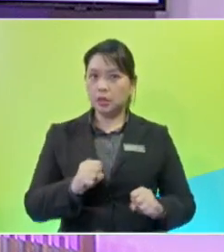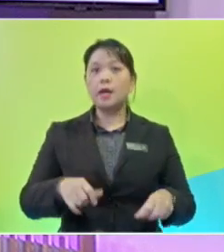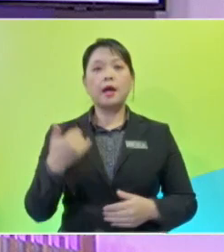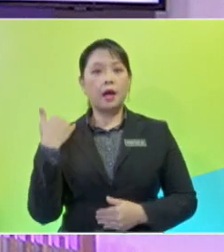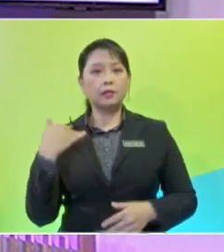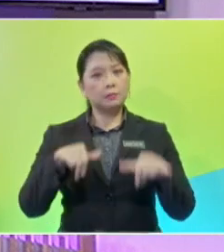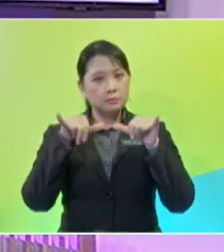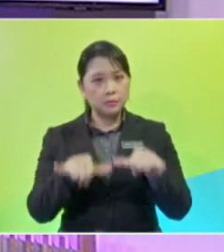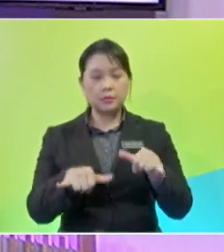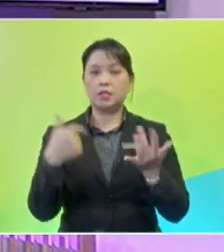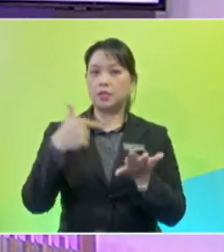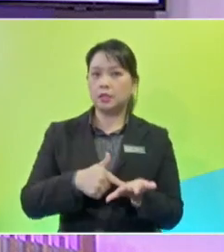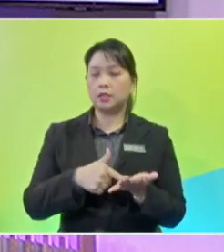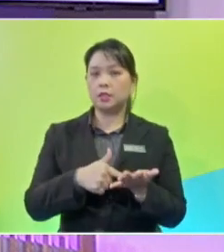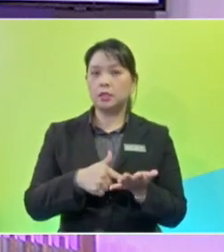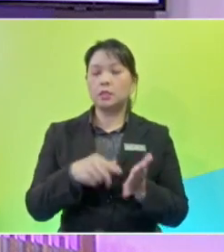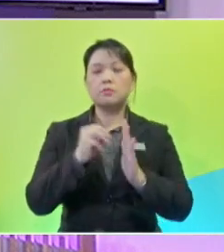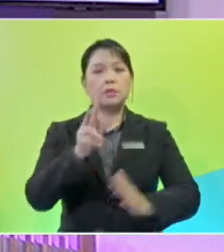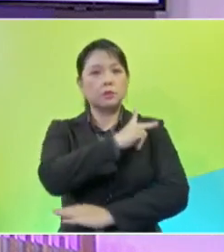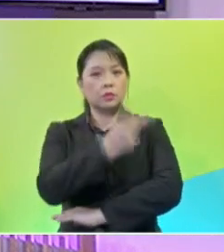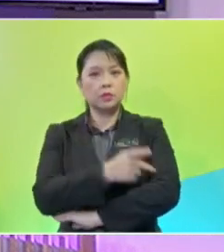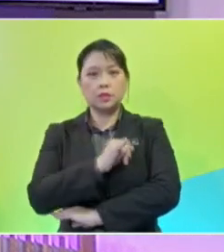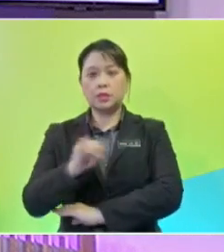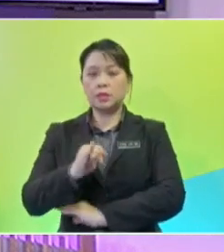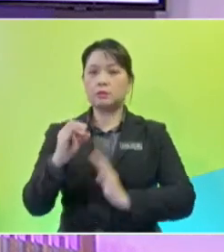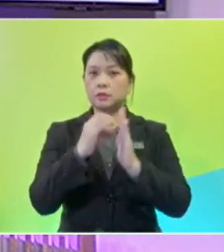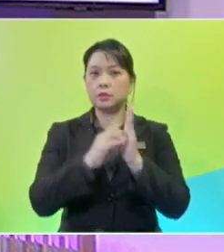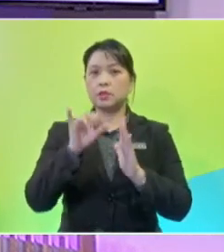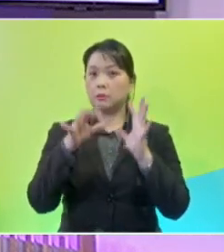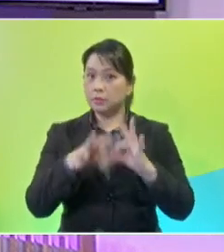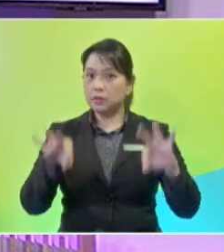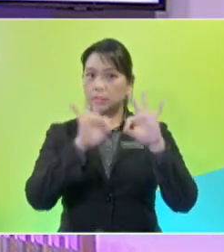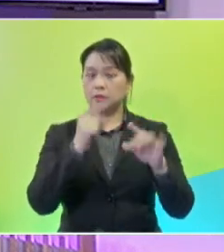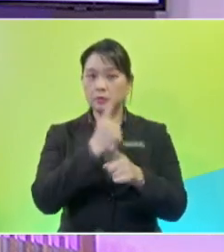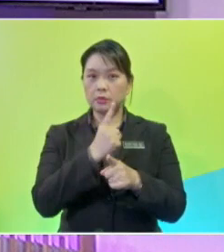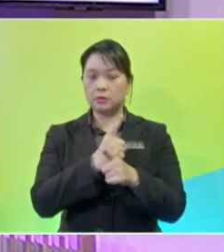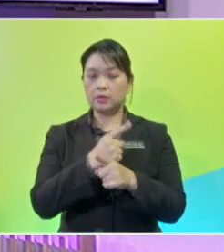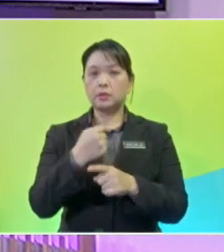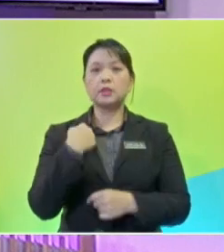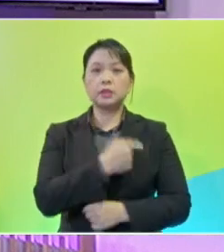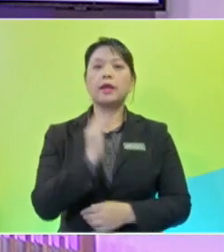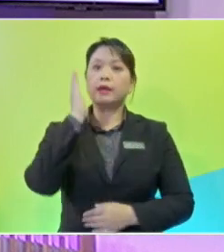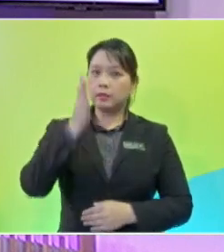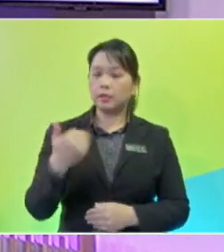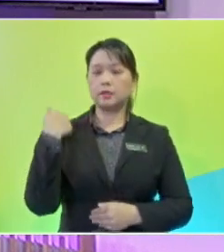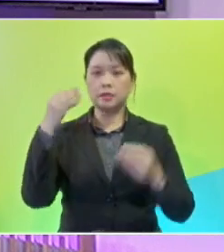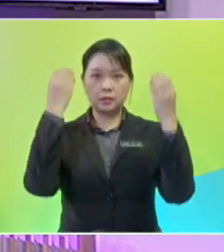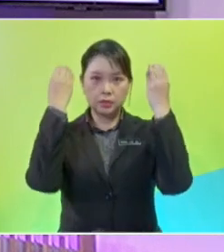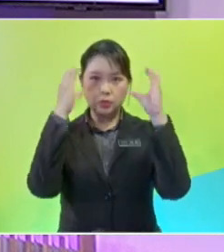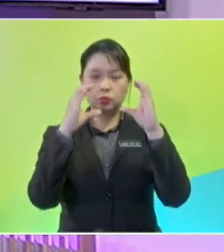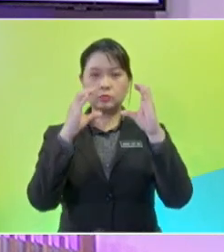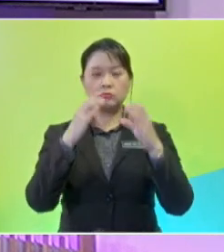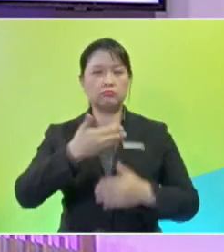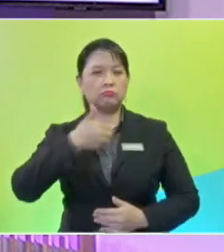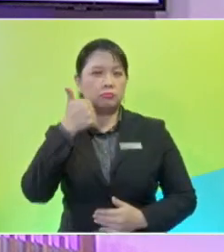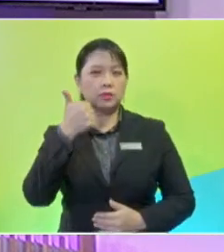masih lagi Hah untuk menguasai antara bab Yang penting kan Jangan risau karena kita bakal bersama dengan seorang guru yang memang hebat ah di